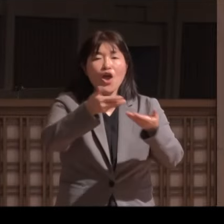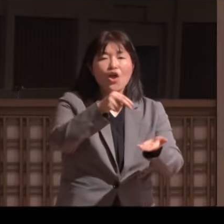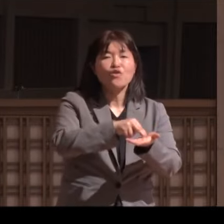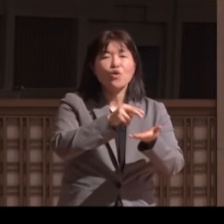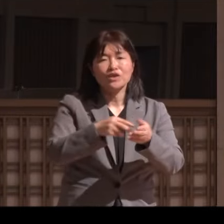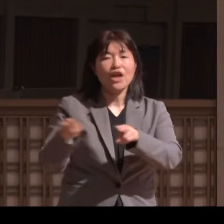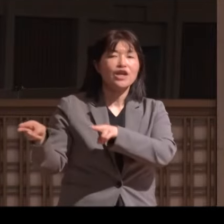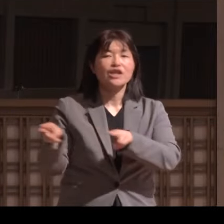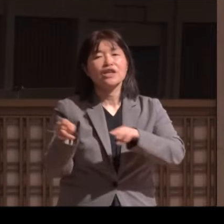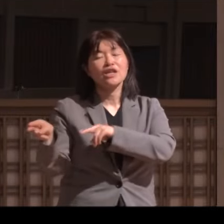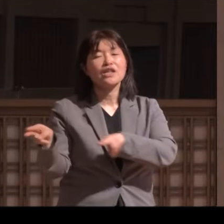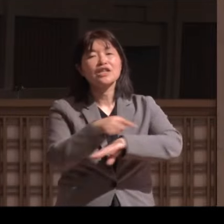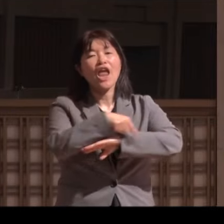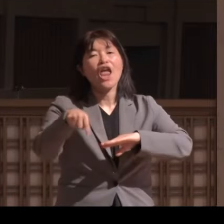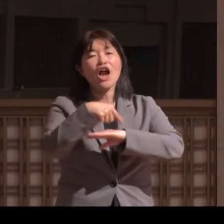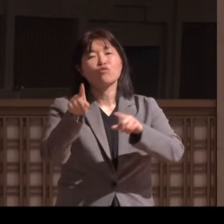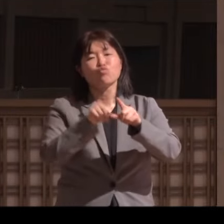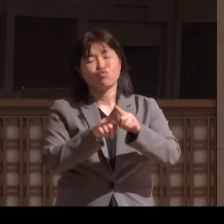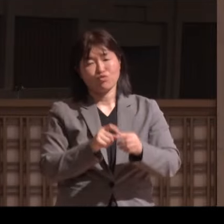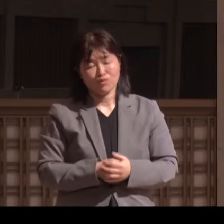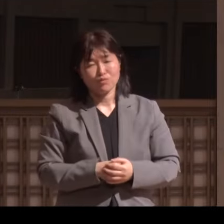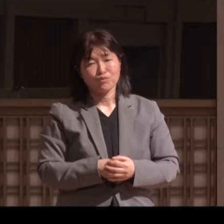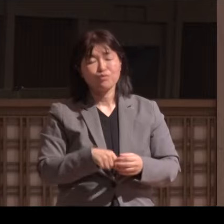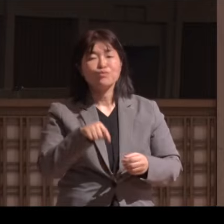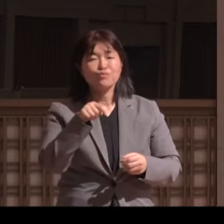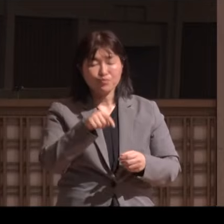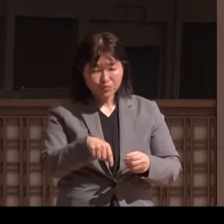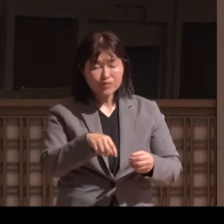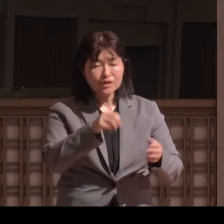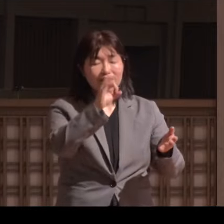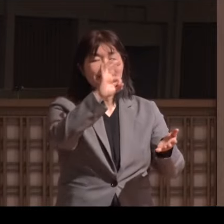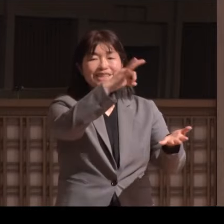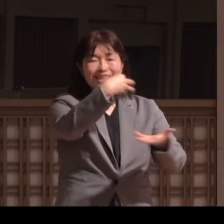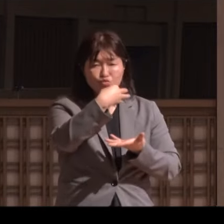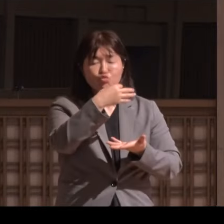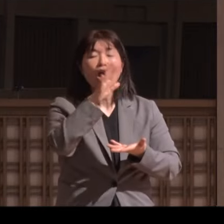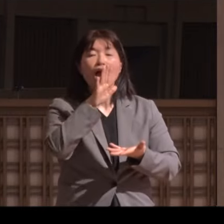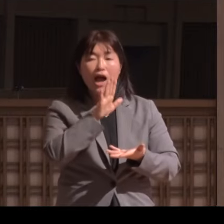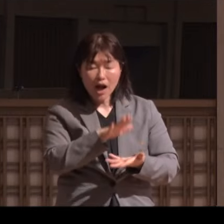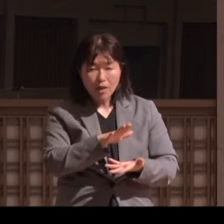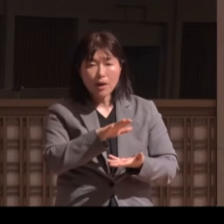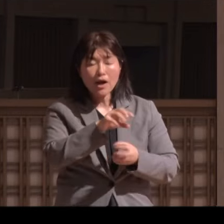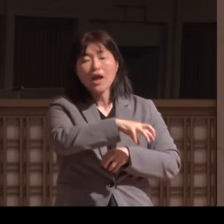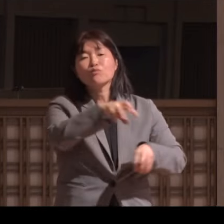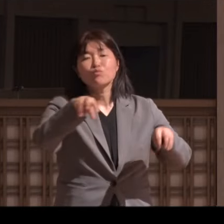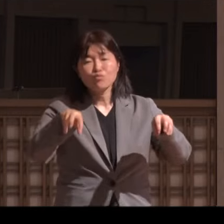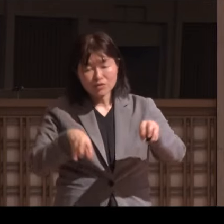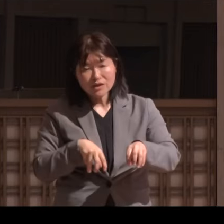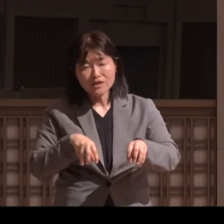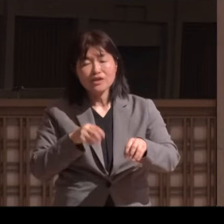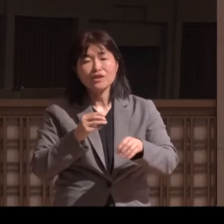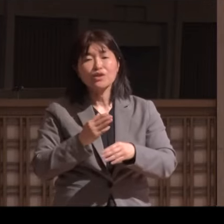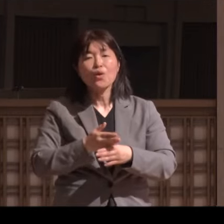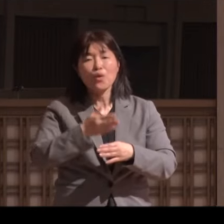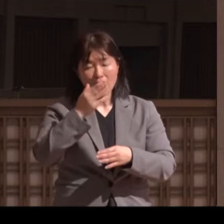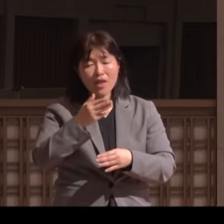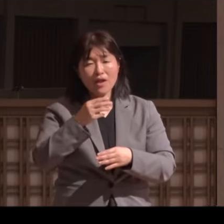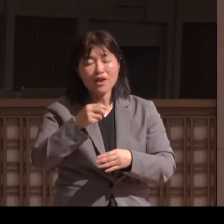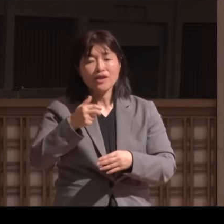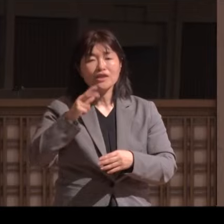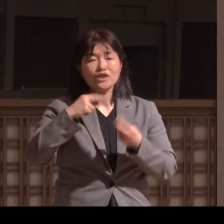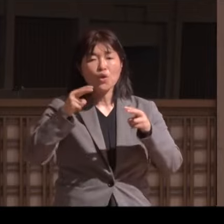1回で1万円以上え広島市の方に故郷納税でこれを寄付していただくことがあればえ広島市が買い取っ